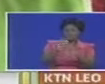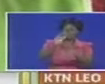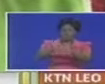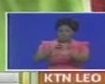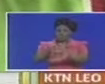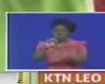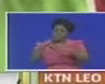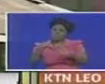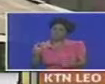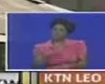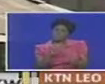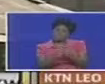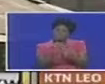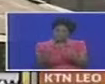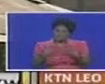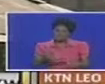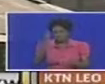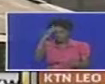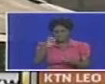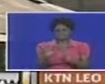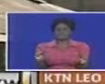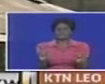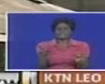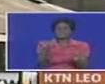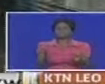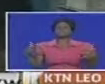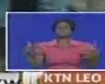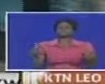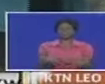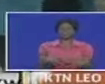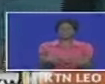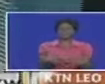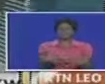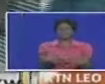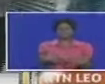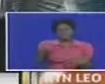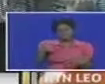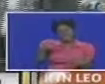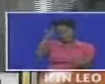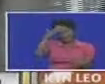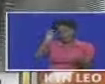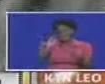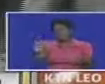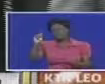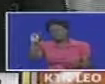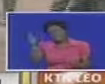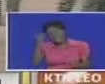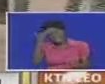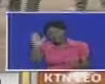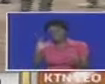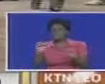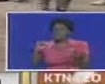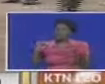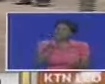mtu haumfahamu. Niliyoyasikia ni ya kushtua. Sijui iwapo Wakenya hawajui, wanapuuza,